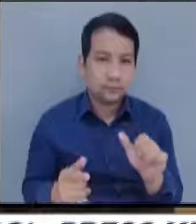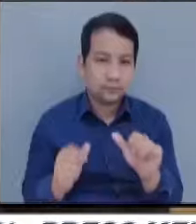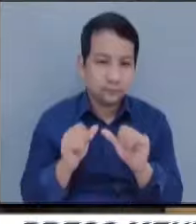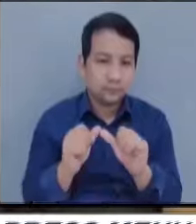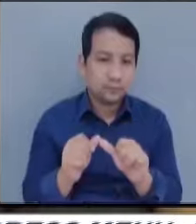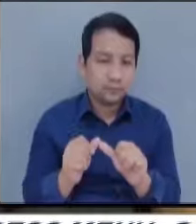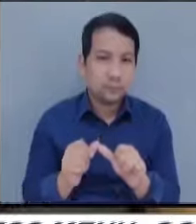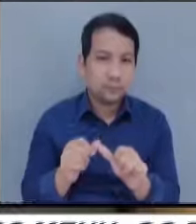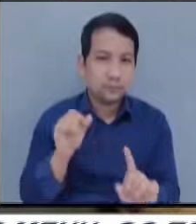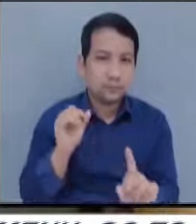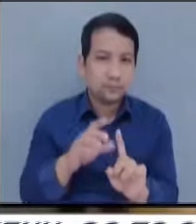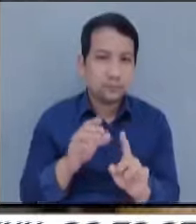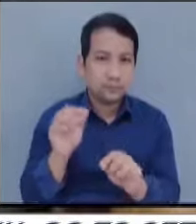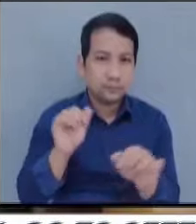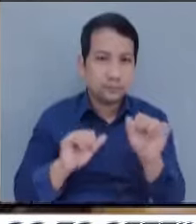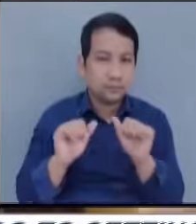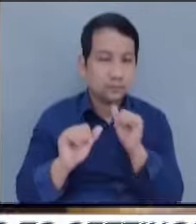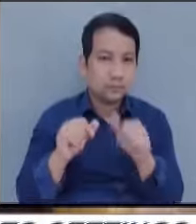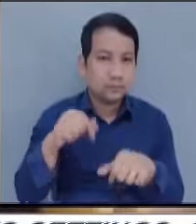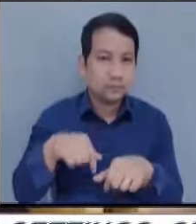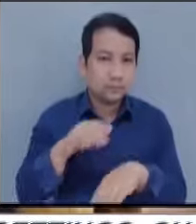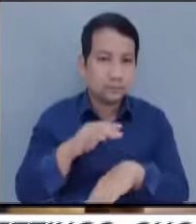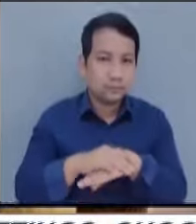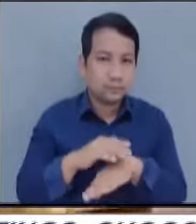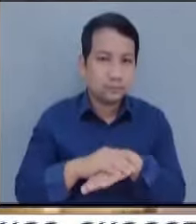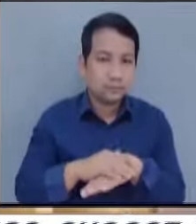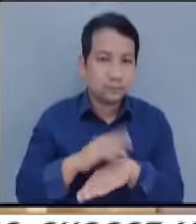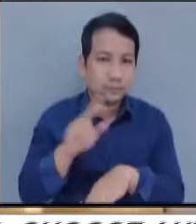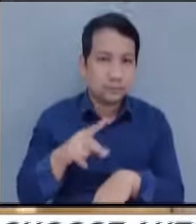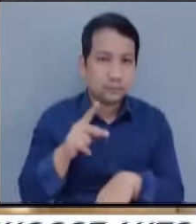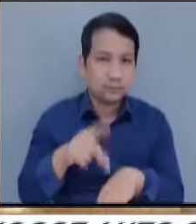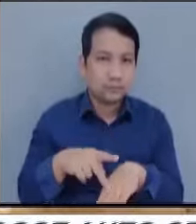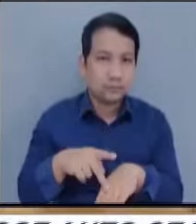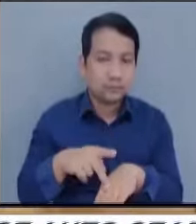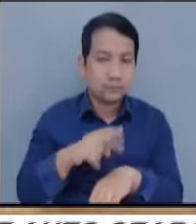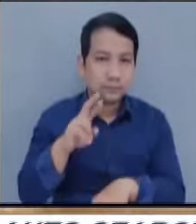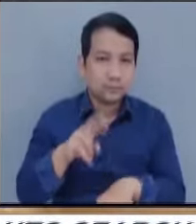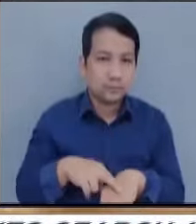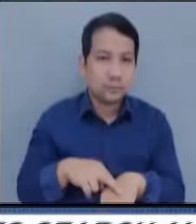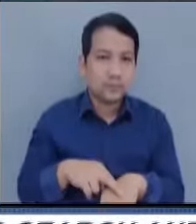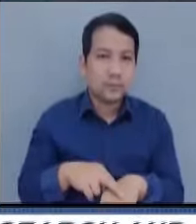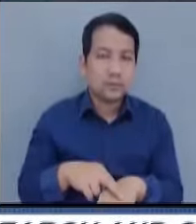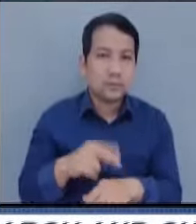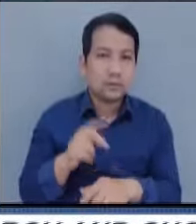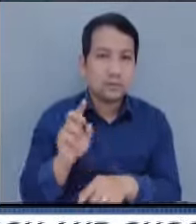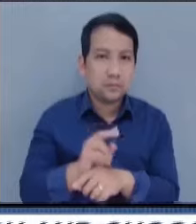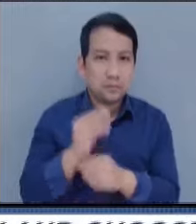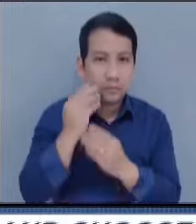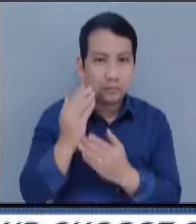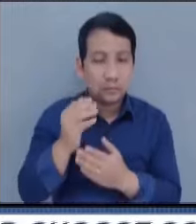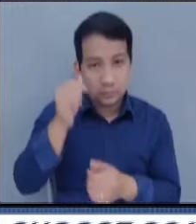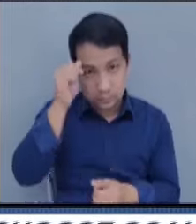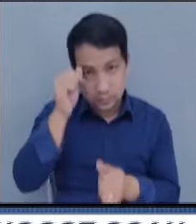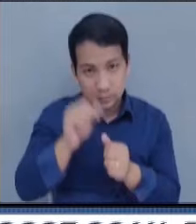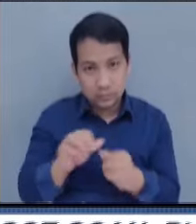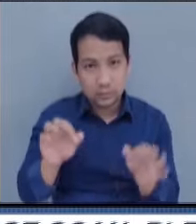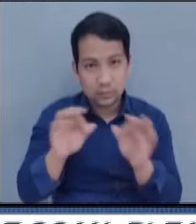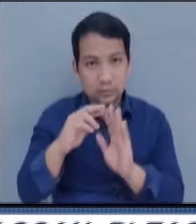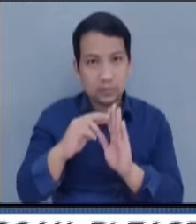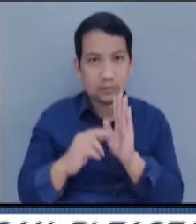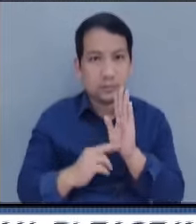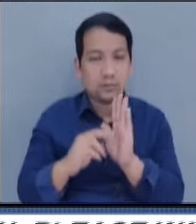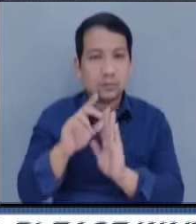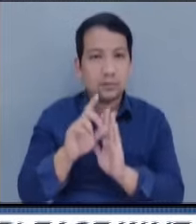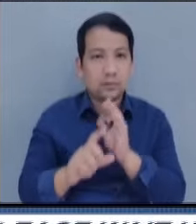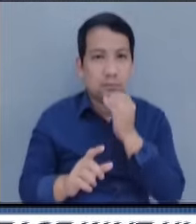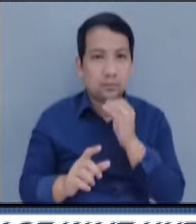these actions that not only threaten the peace and stability of the region but also undermine the rules based order that